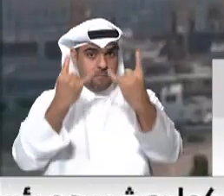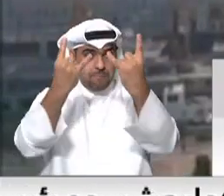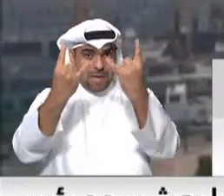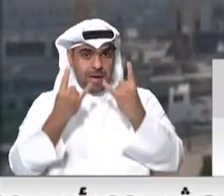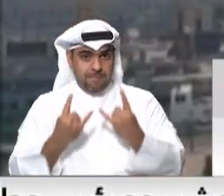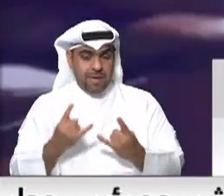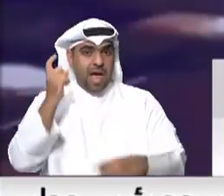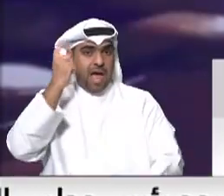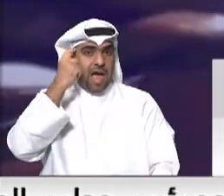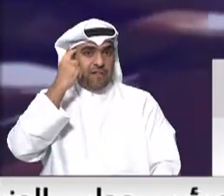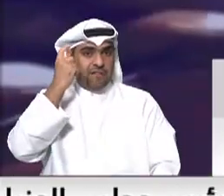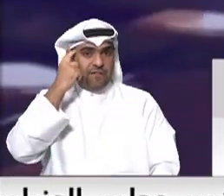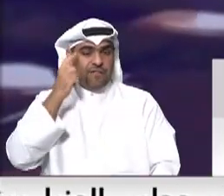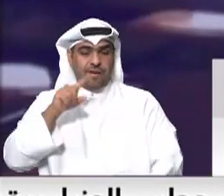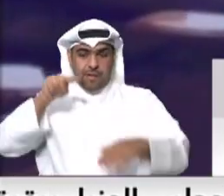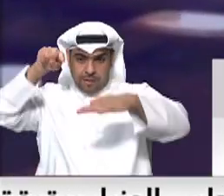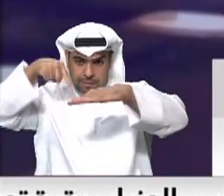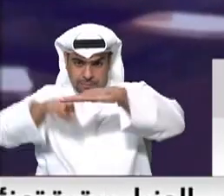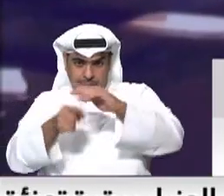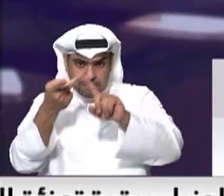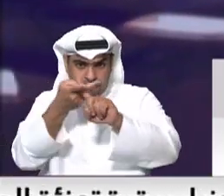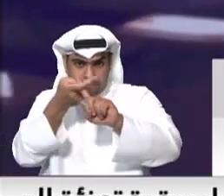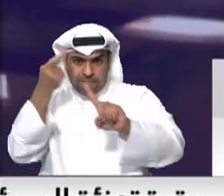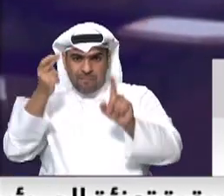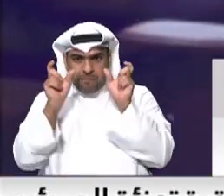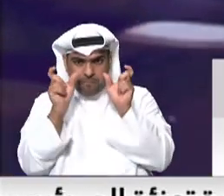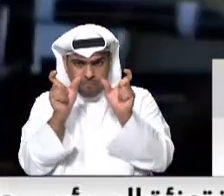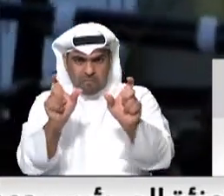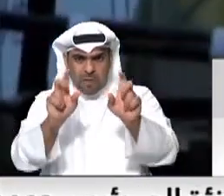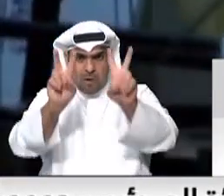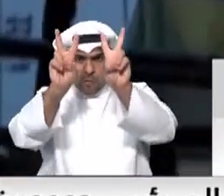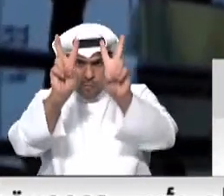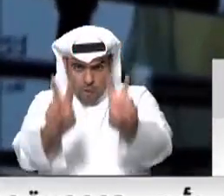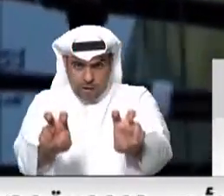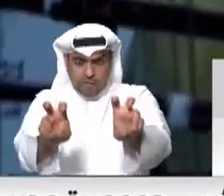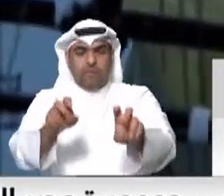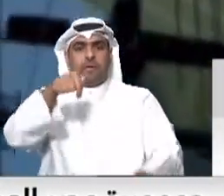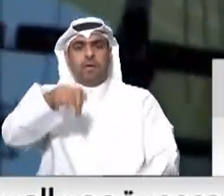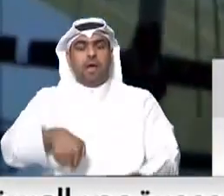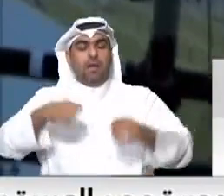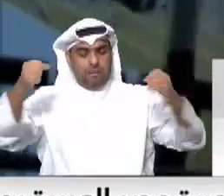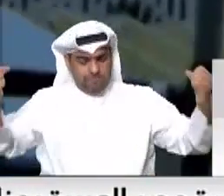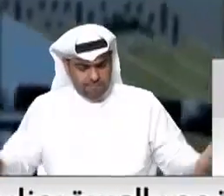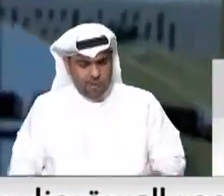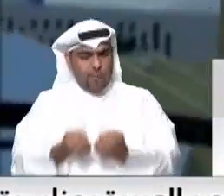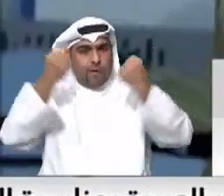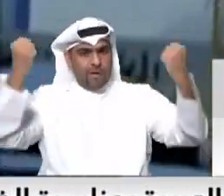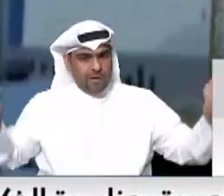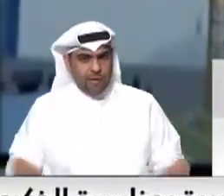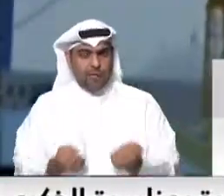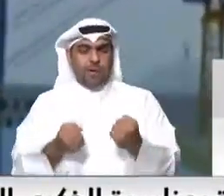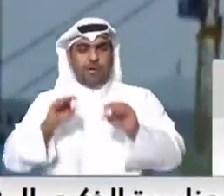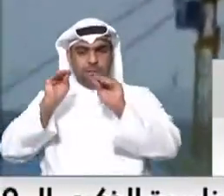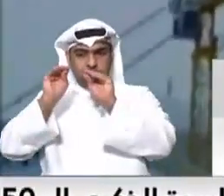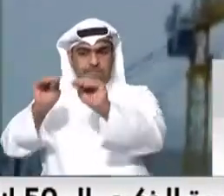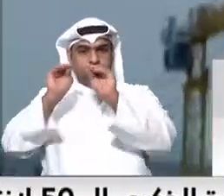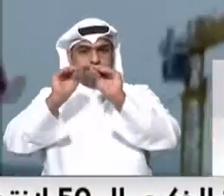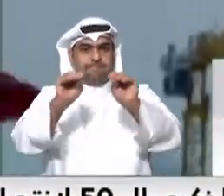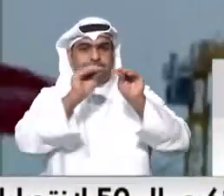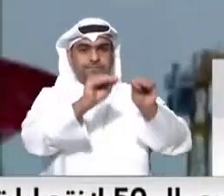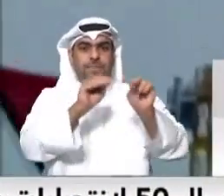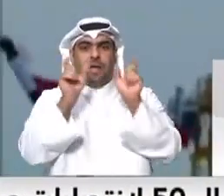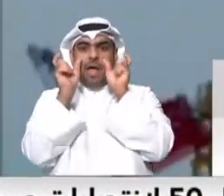ذلك بمناسبه تكريمه ومعهد الدراسات المصرفيه خريجي الدفعه الثالثه من برنامج قاده الامن